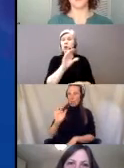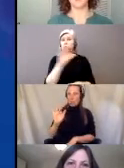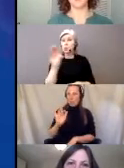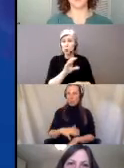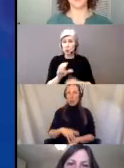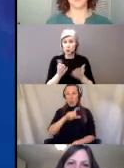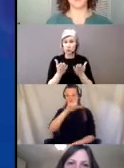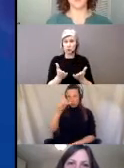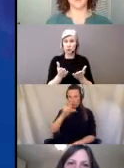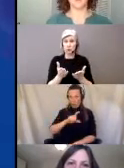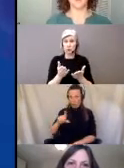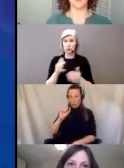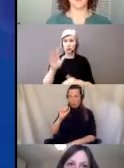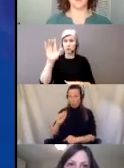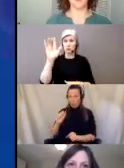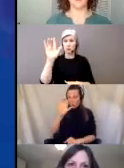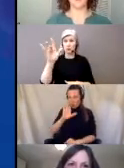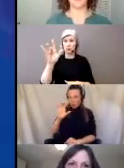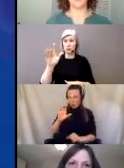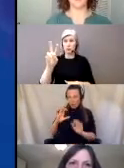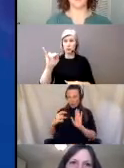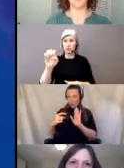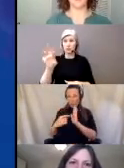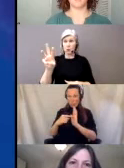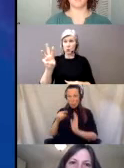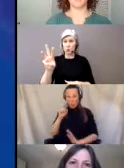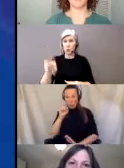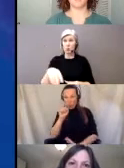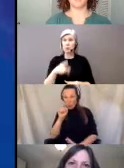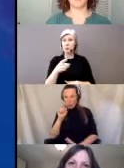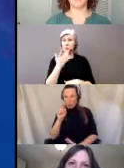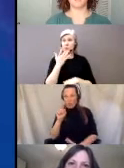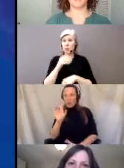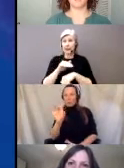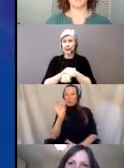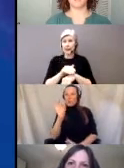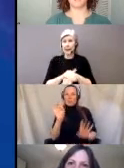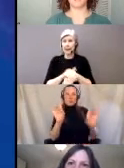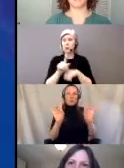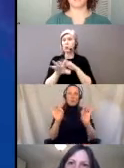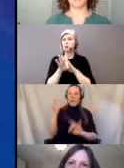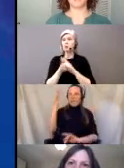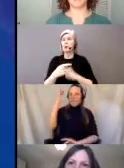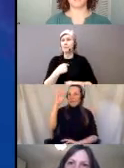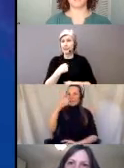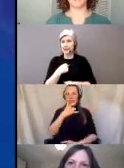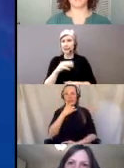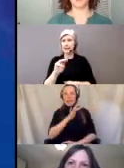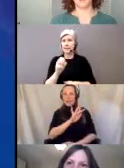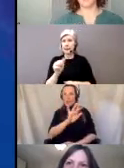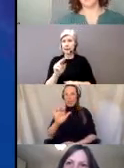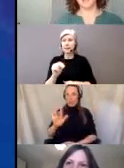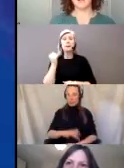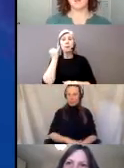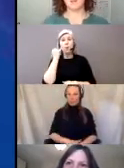Sur Zoom, vous avez un petit bouton qui vous permet de choisir votre choix de langue.